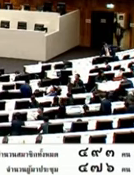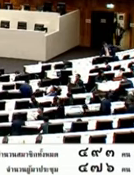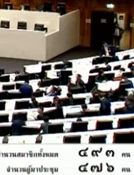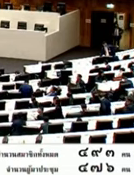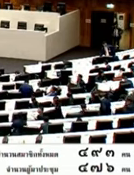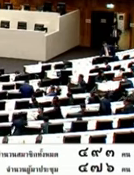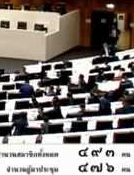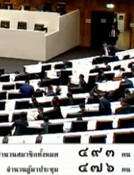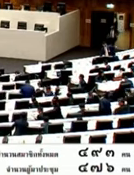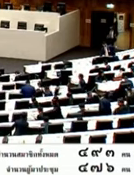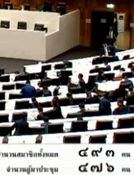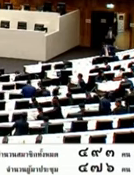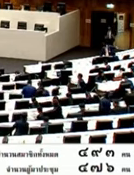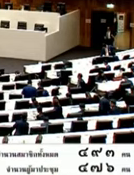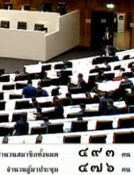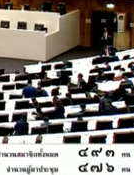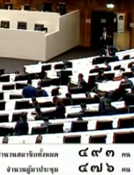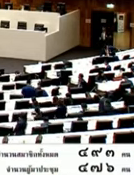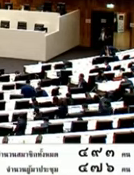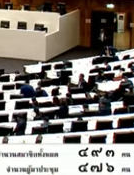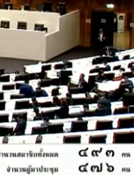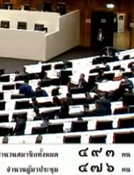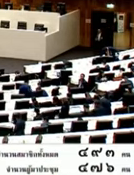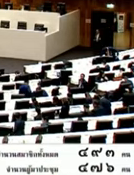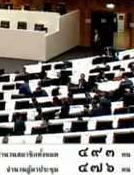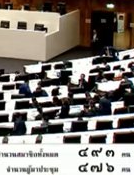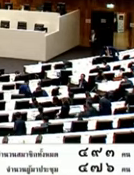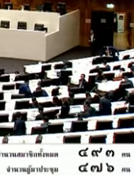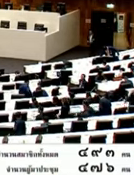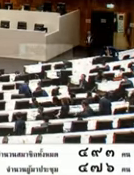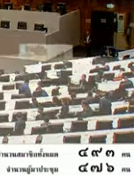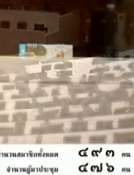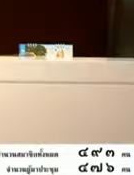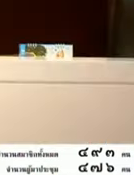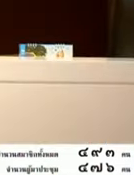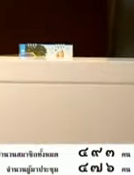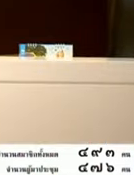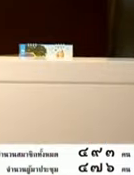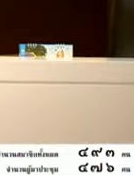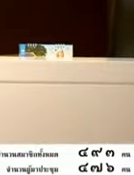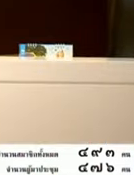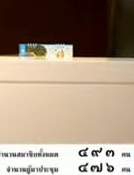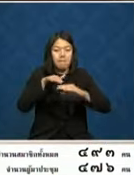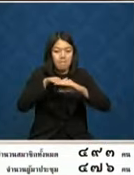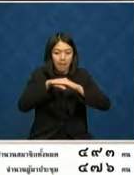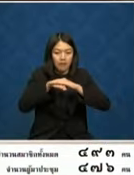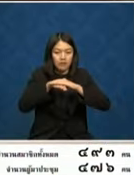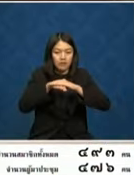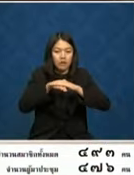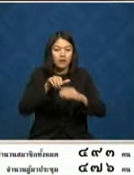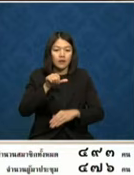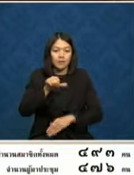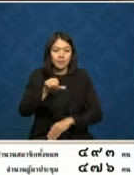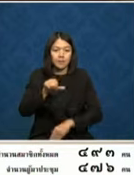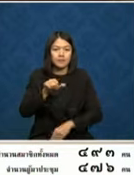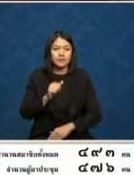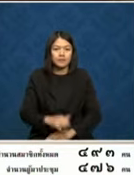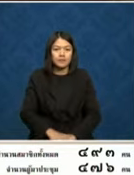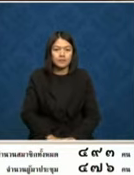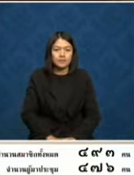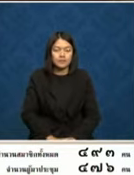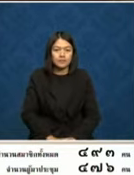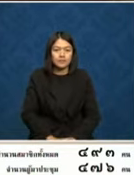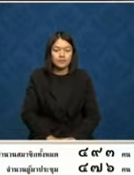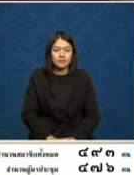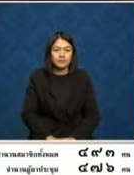สำหรับท่านสมาชิกที่เข้ามาในห้องประชุมแล้วกรุณาเสียบบัตรแสดงตนนะครับ